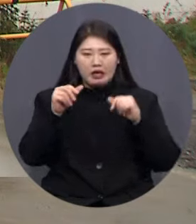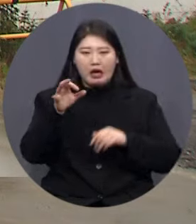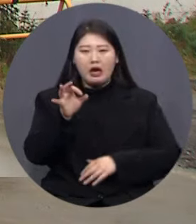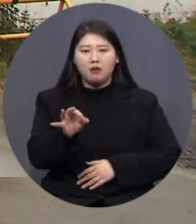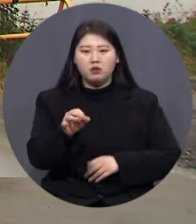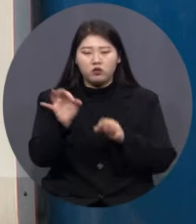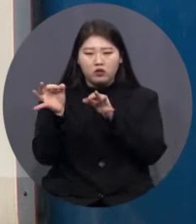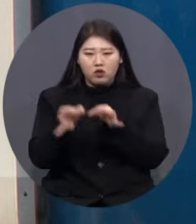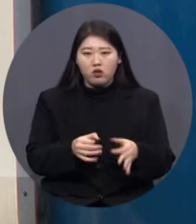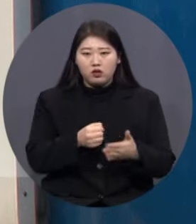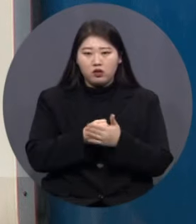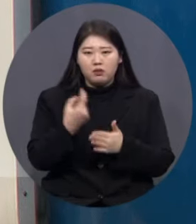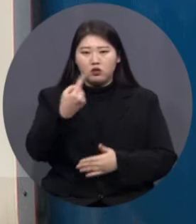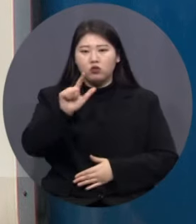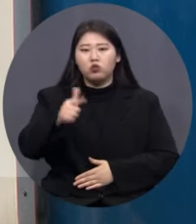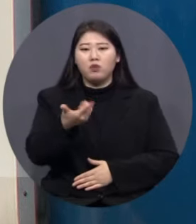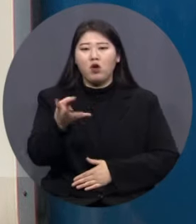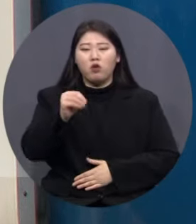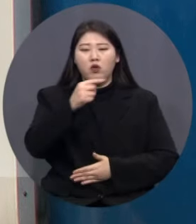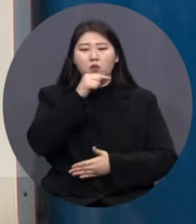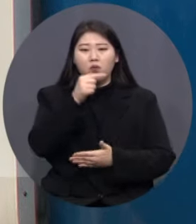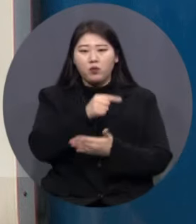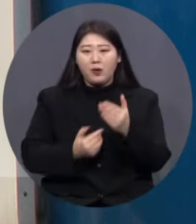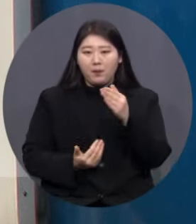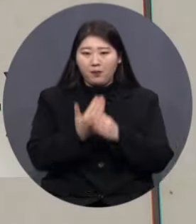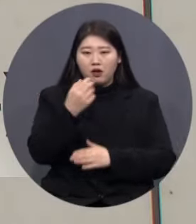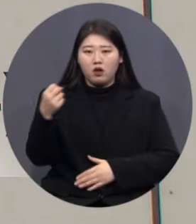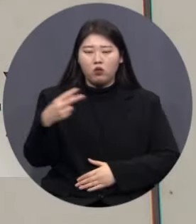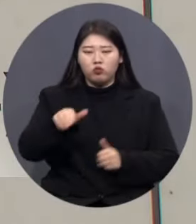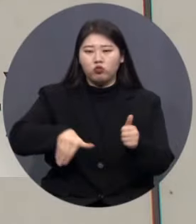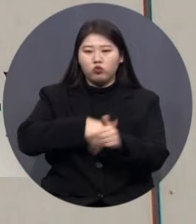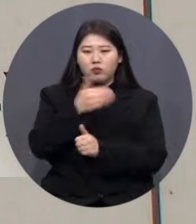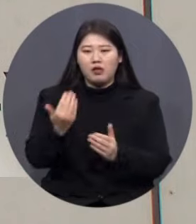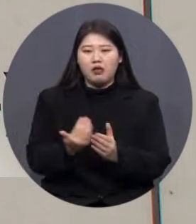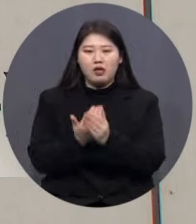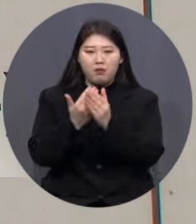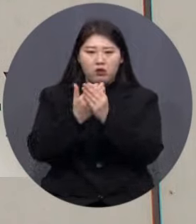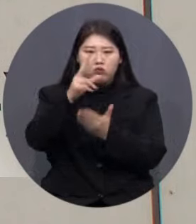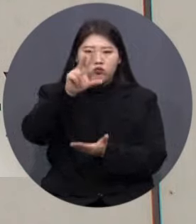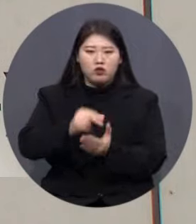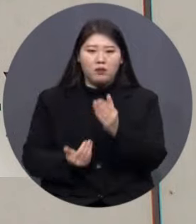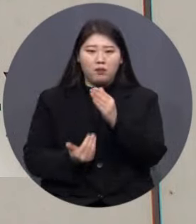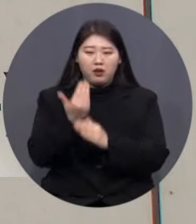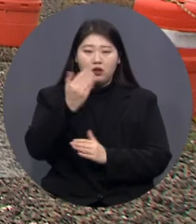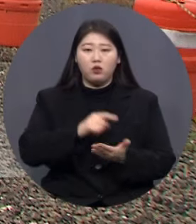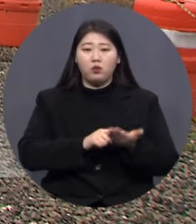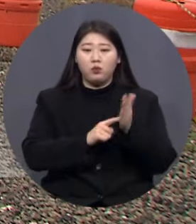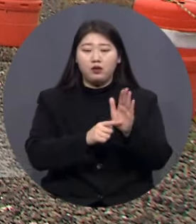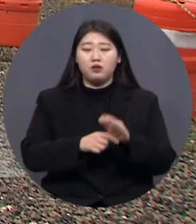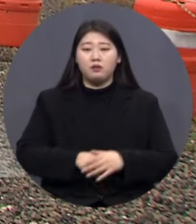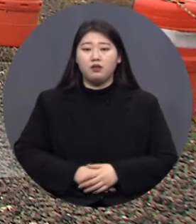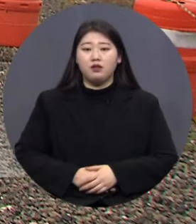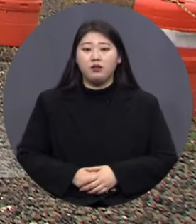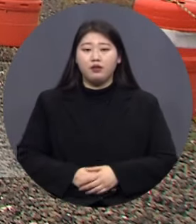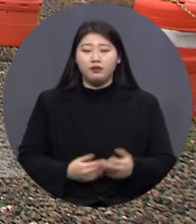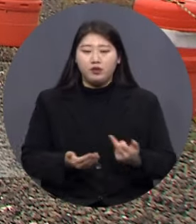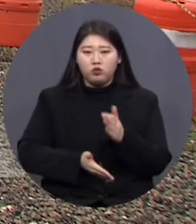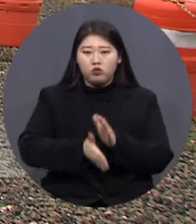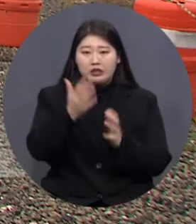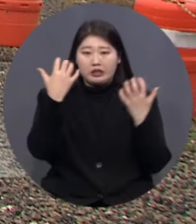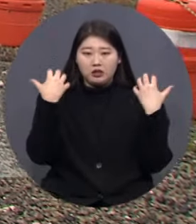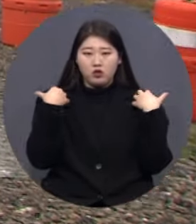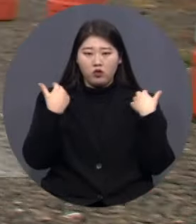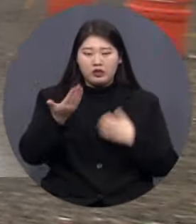1600억 원대의 손해를 보게 되고 인근지역 개발도 차질이 예상된다고 주장했습니다 제주시는